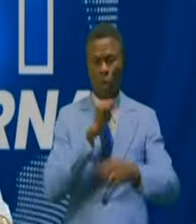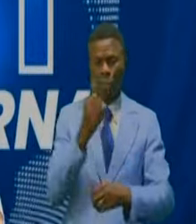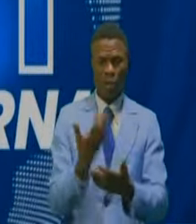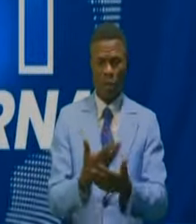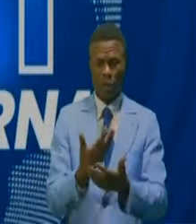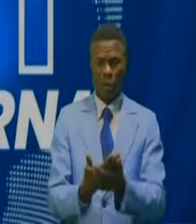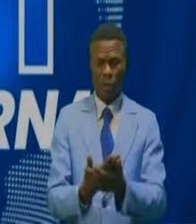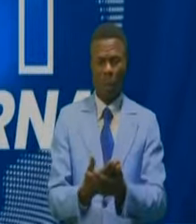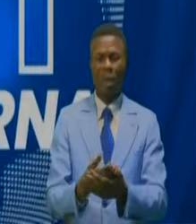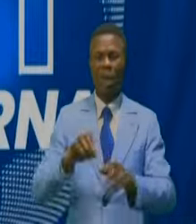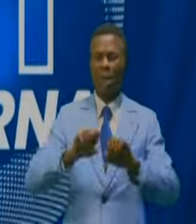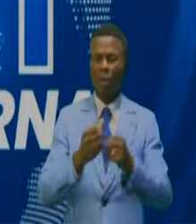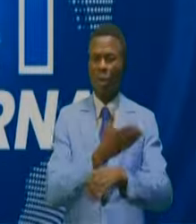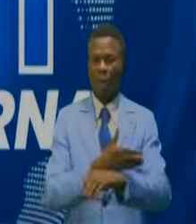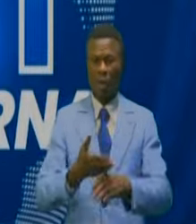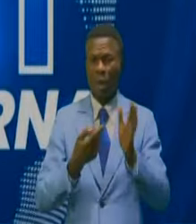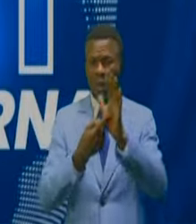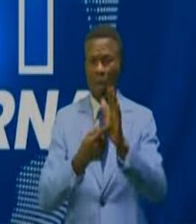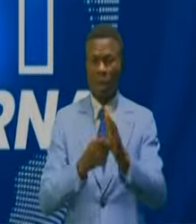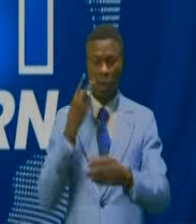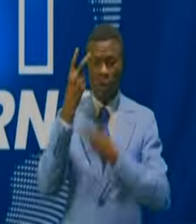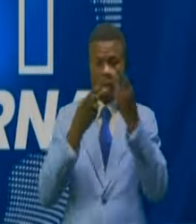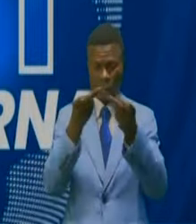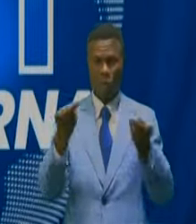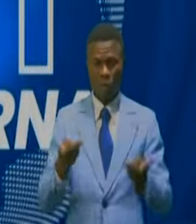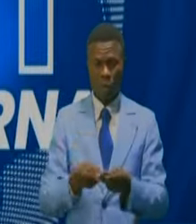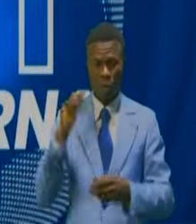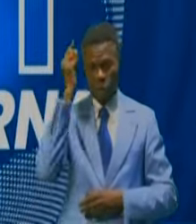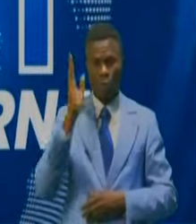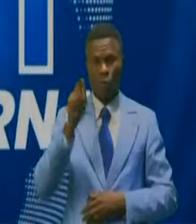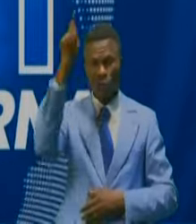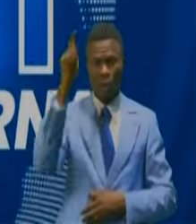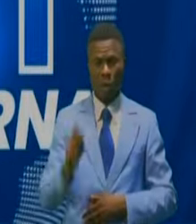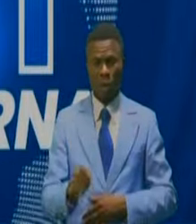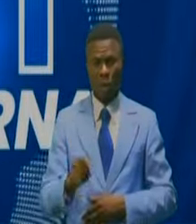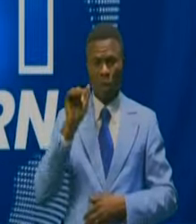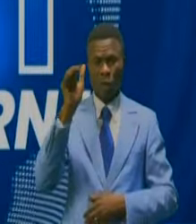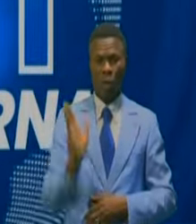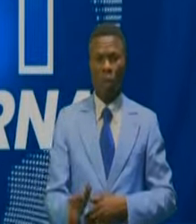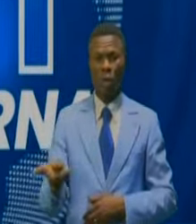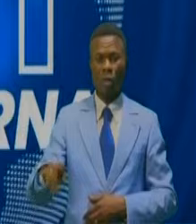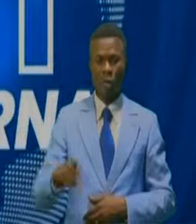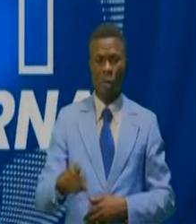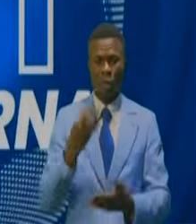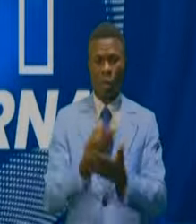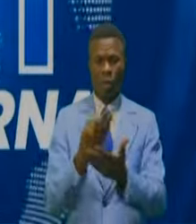sa dégradation. Ceci explique la descente sur le terrain du gouverneur militaire et du directeur provincial du